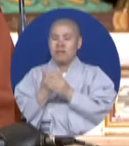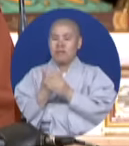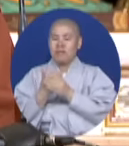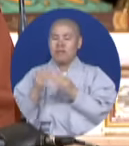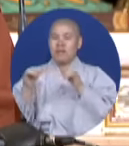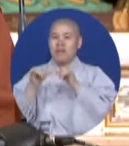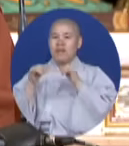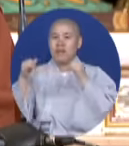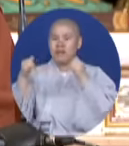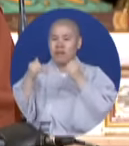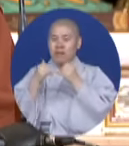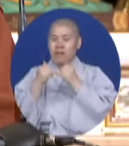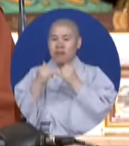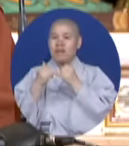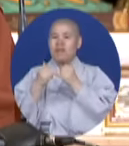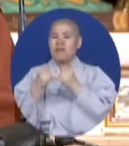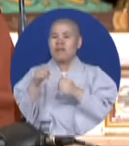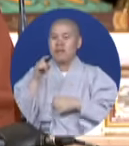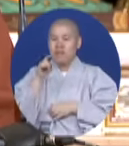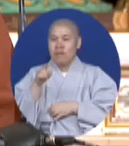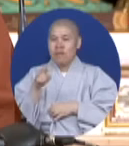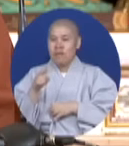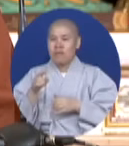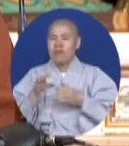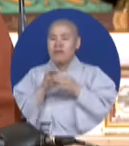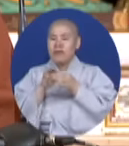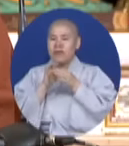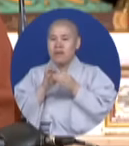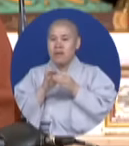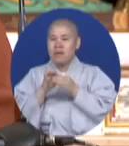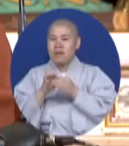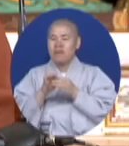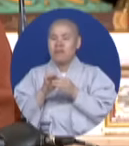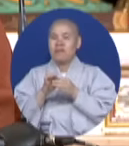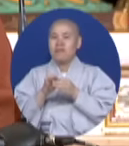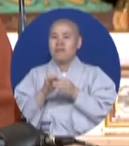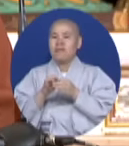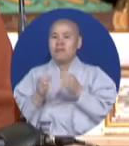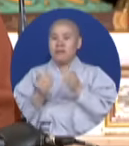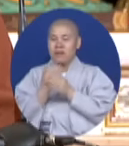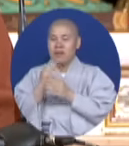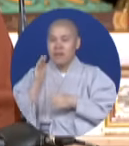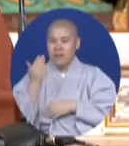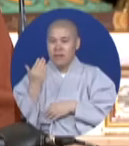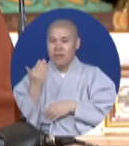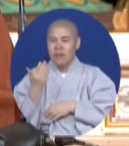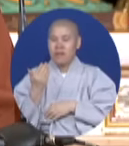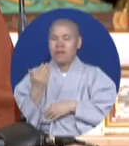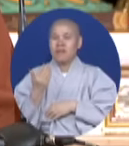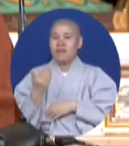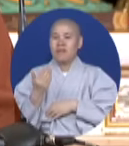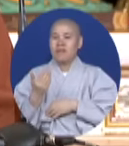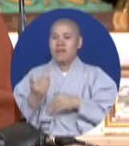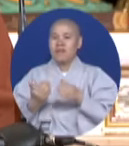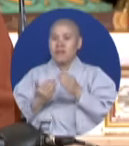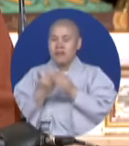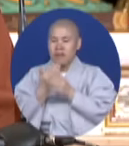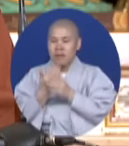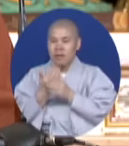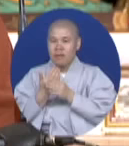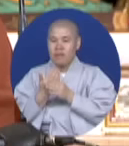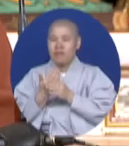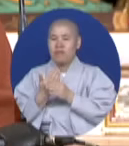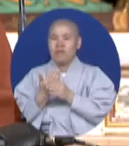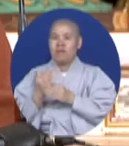이것으로 말미암아서 일어난다. 저것으로 말미암아서 일어난다. 그러니까 일어난 것 자체가